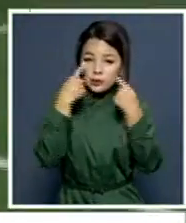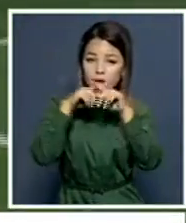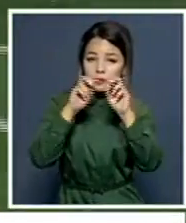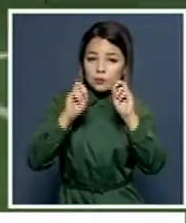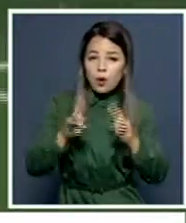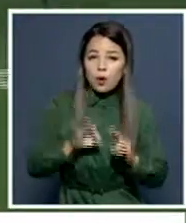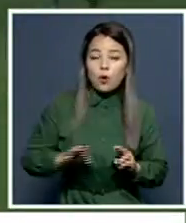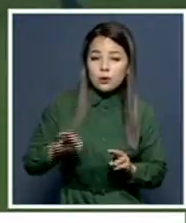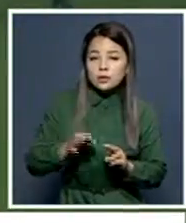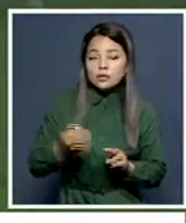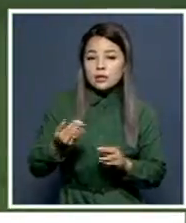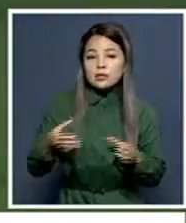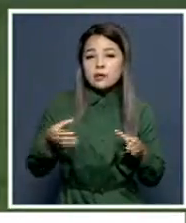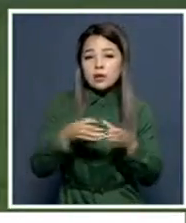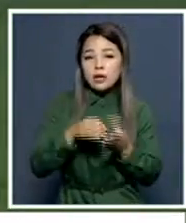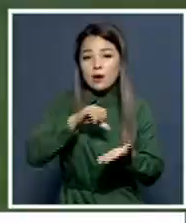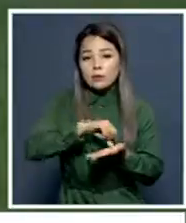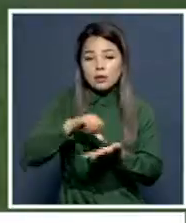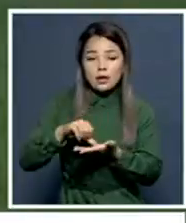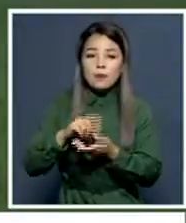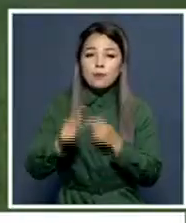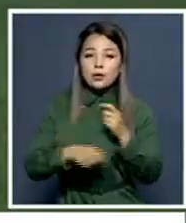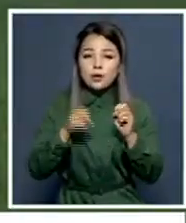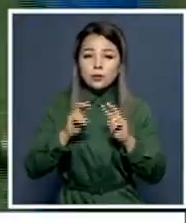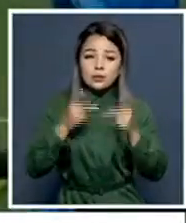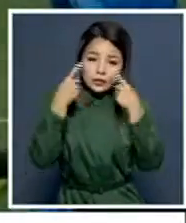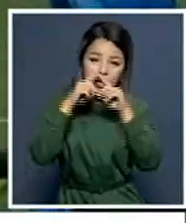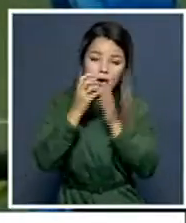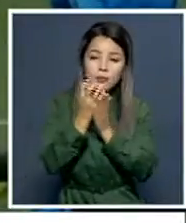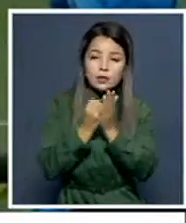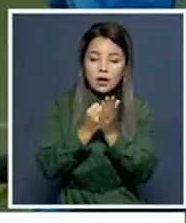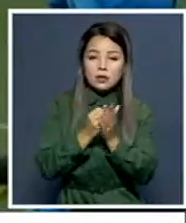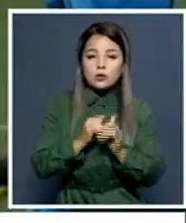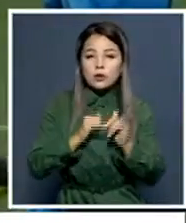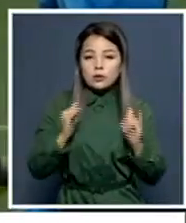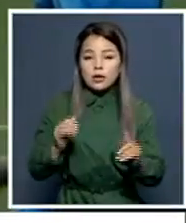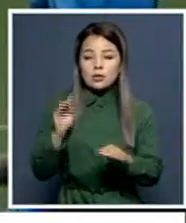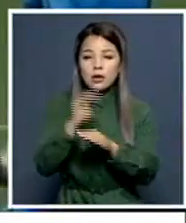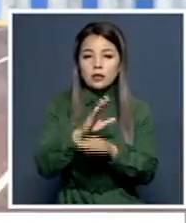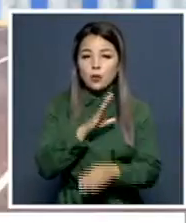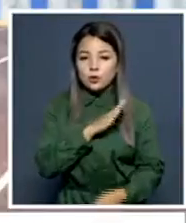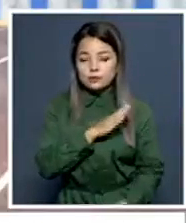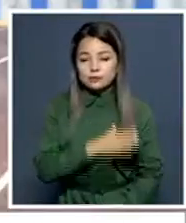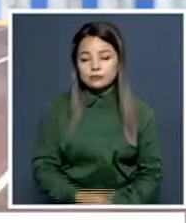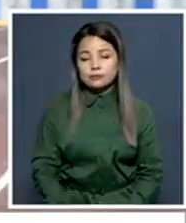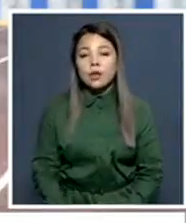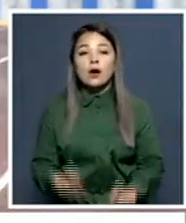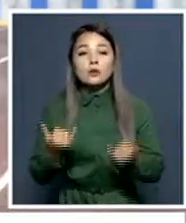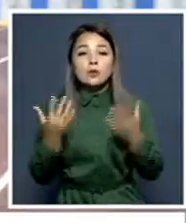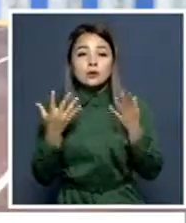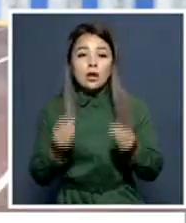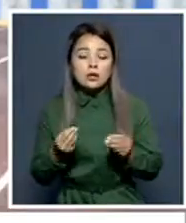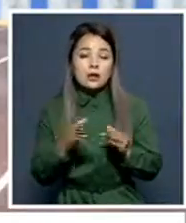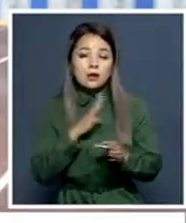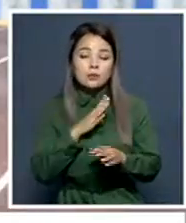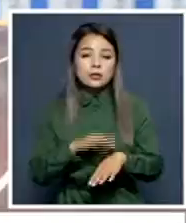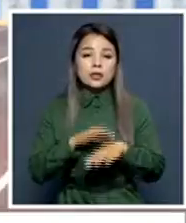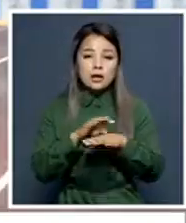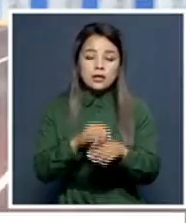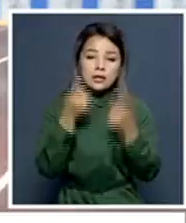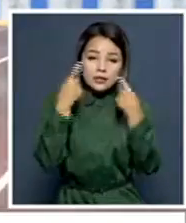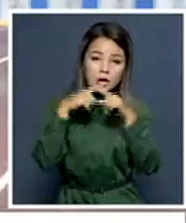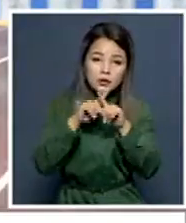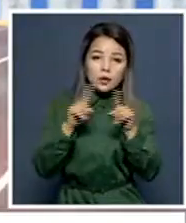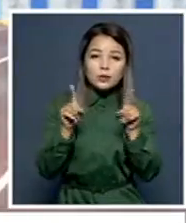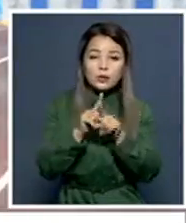техникалар облыстық департаменттің материалдық техникалық базасын толықтырды. Қазіргі таңда бізде 91 единица техникамыз